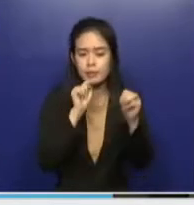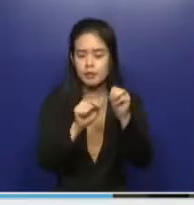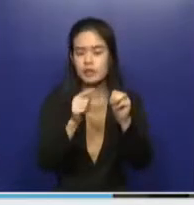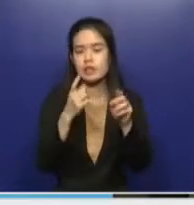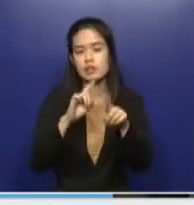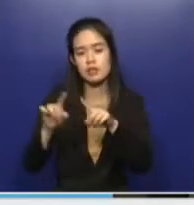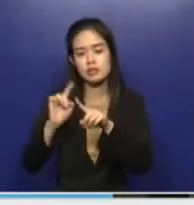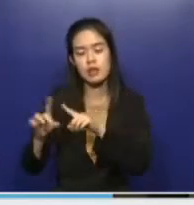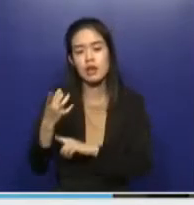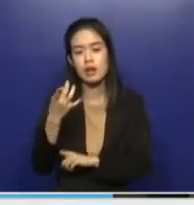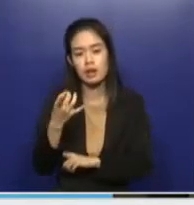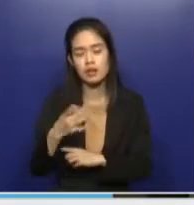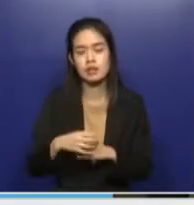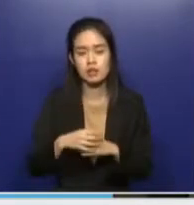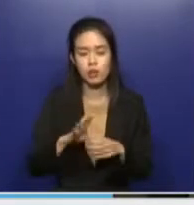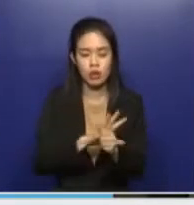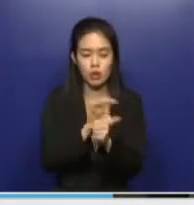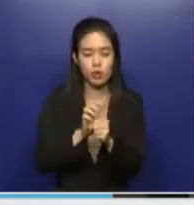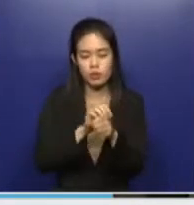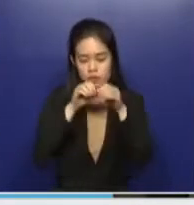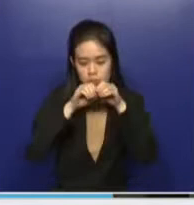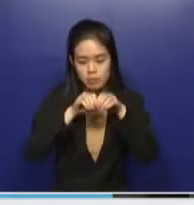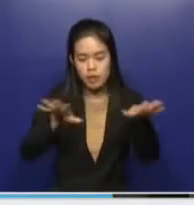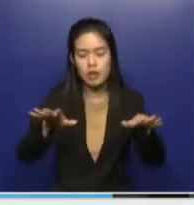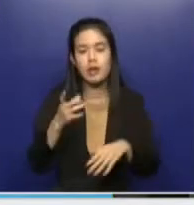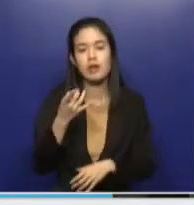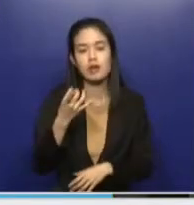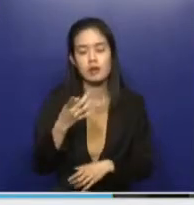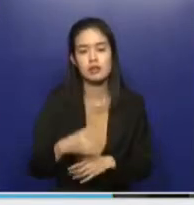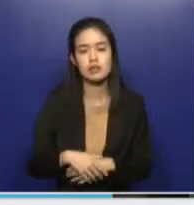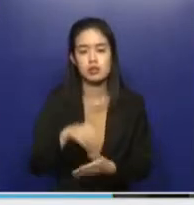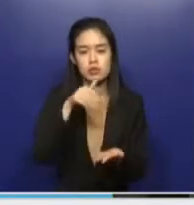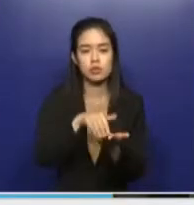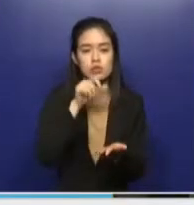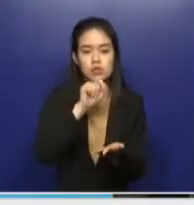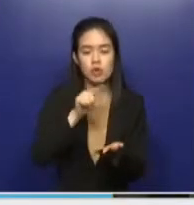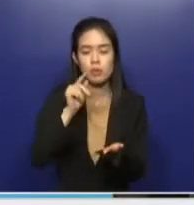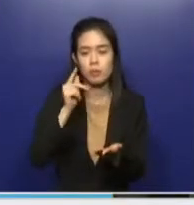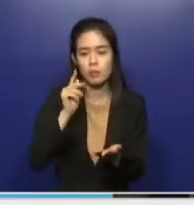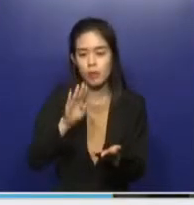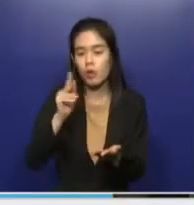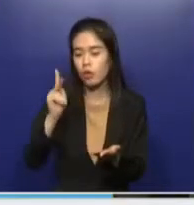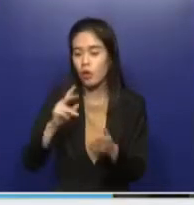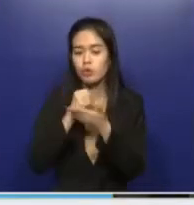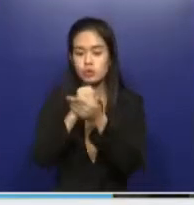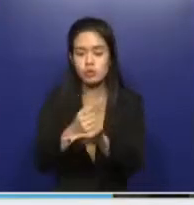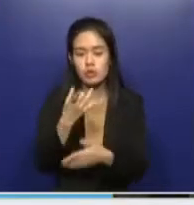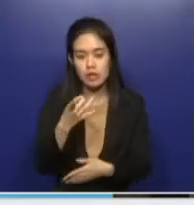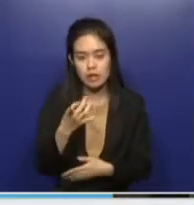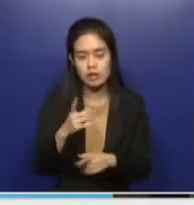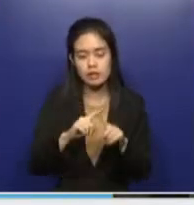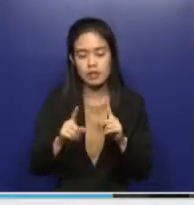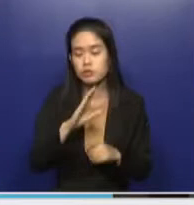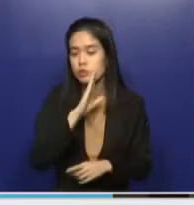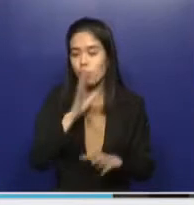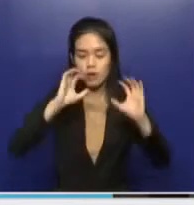คุมการแพร่ระบาดโรคโควิด -19 ของสบค.ครับท่านประธานครับถ้าเราบอกเรามองไม่เห็นอะไรเลยมันเป็นเรื่องที่บัง